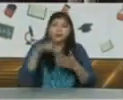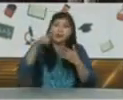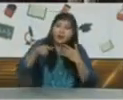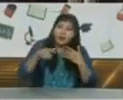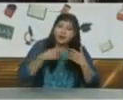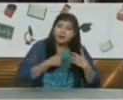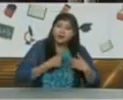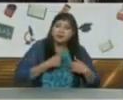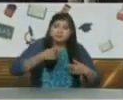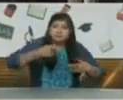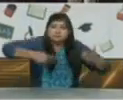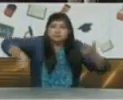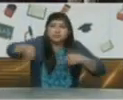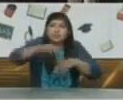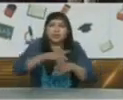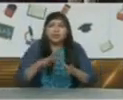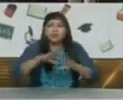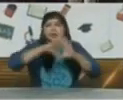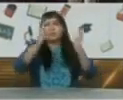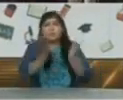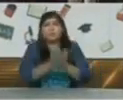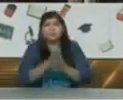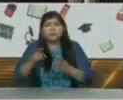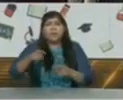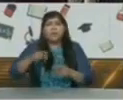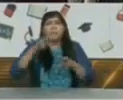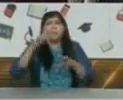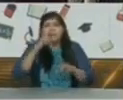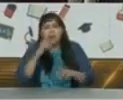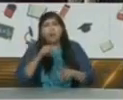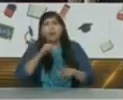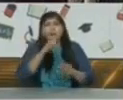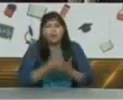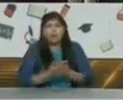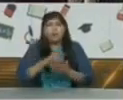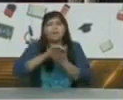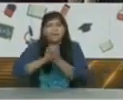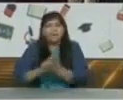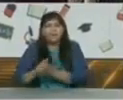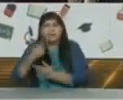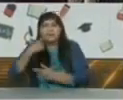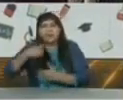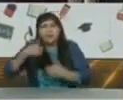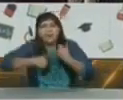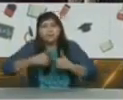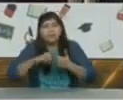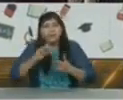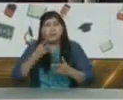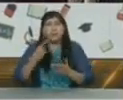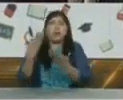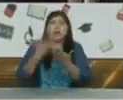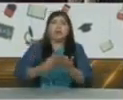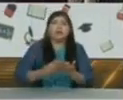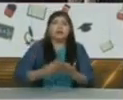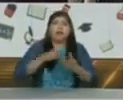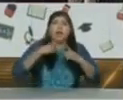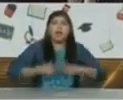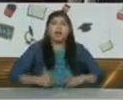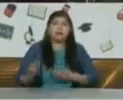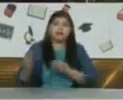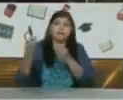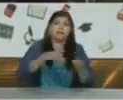आपके आसपास एक माहौल बना दिया गया है कि यही एग्जाम सब कुछ है, यही जिंदगी